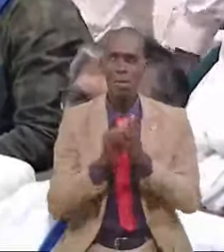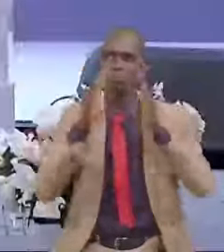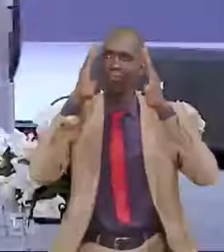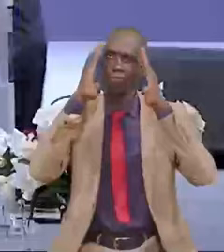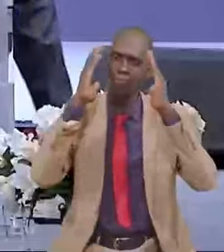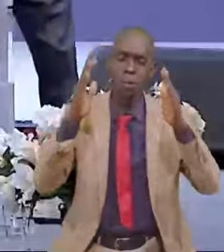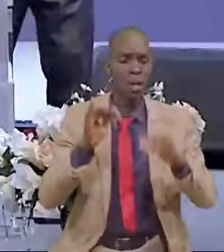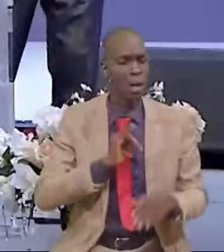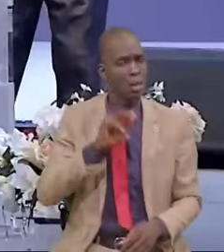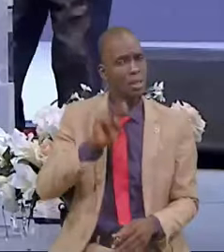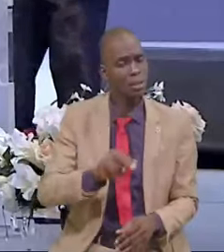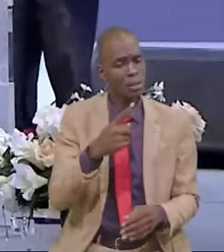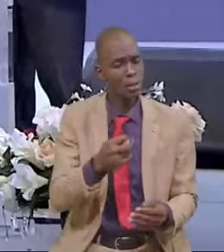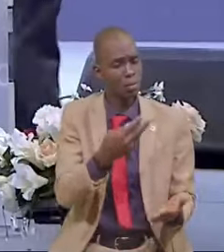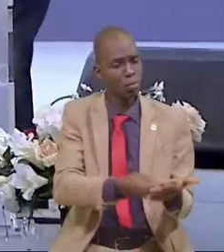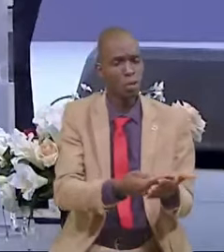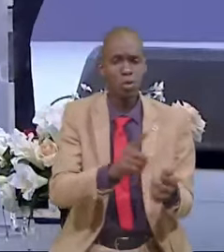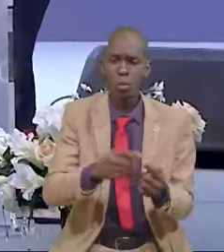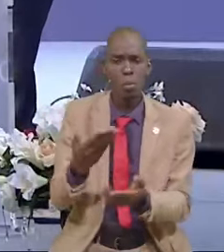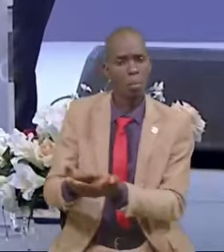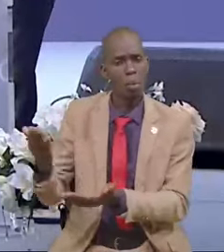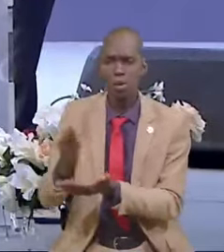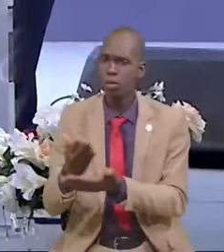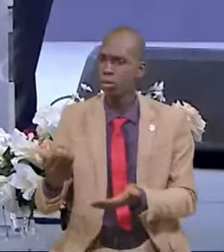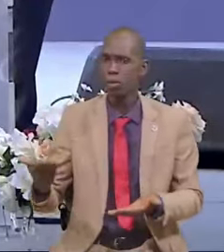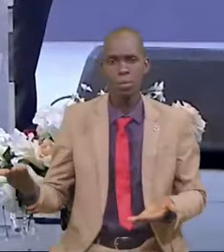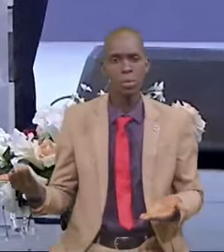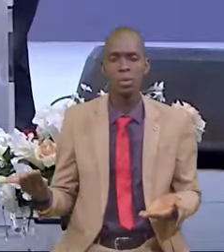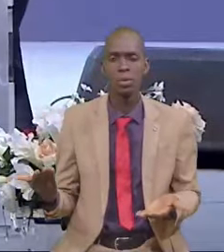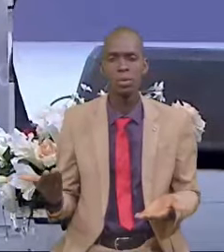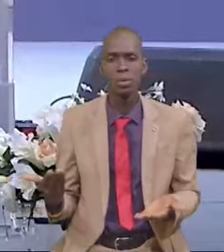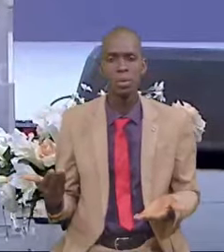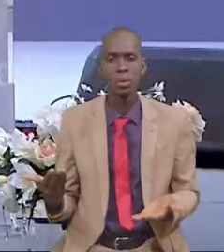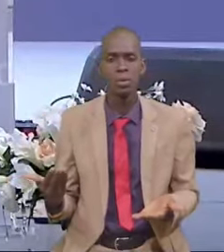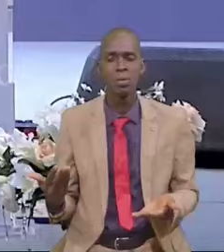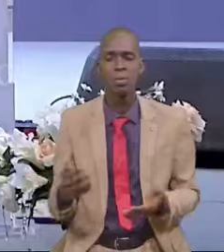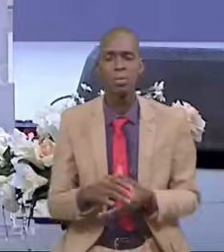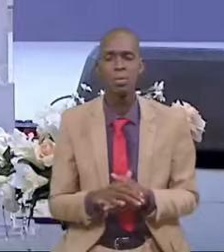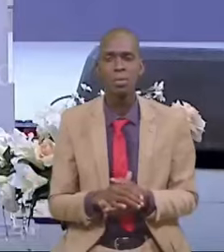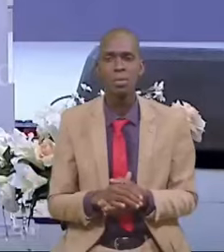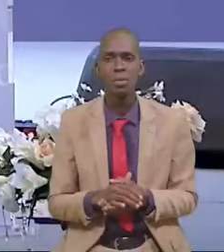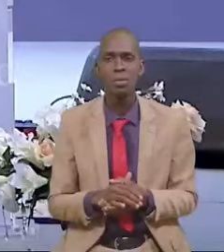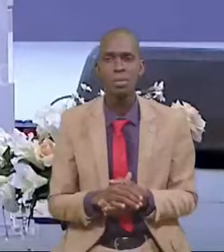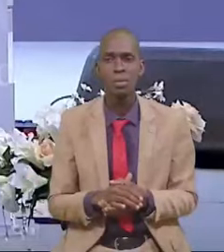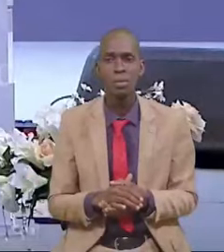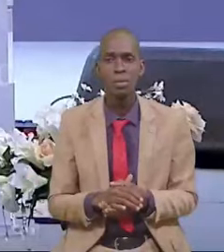Avec cette détermination, j'ai besoin de l'argent pour acquérir quelque chose, pour acquérir la